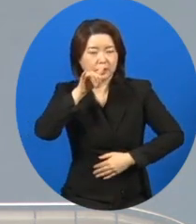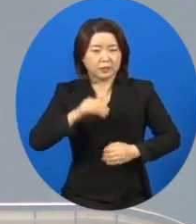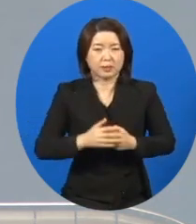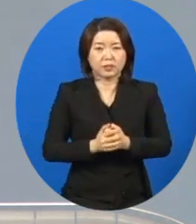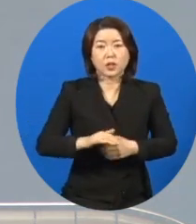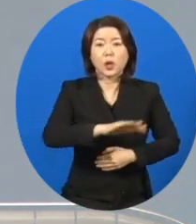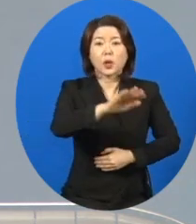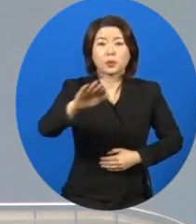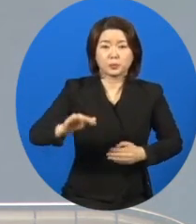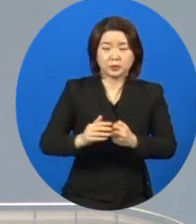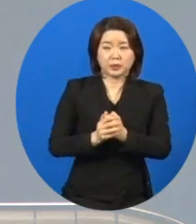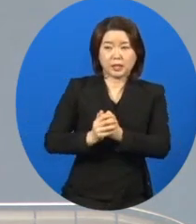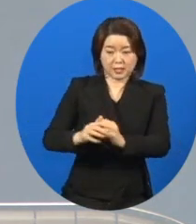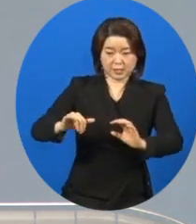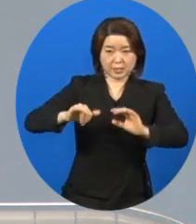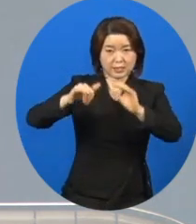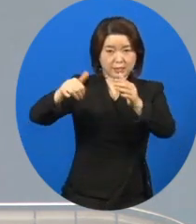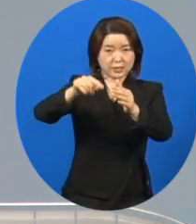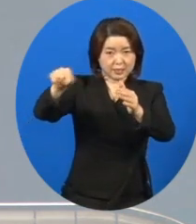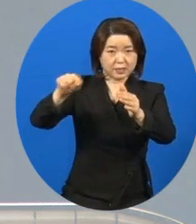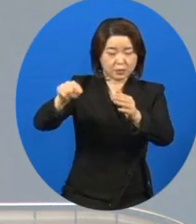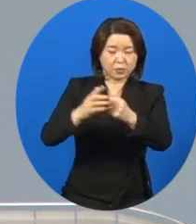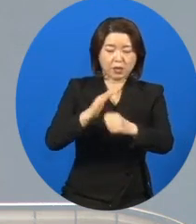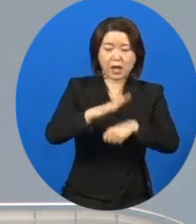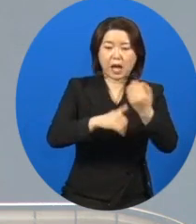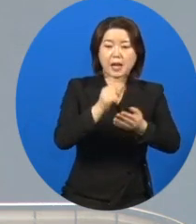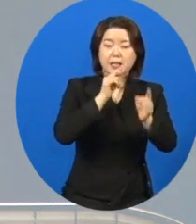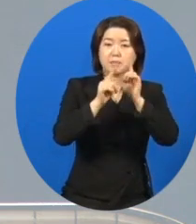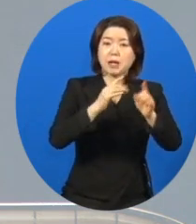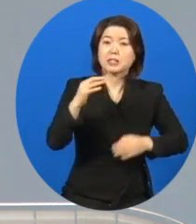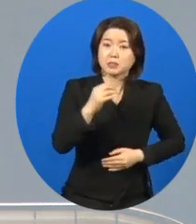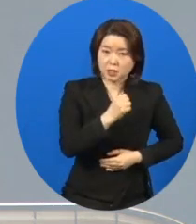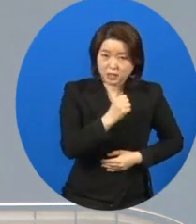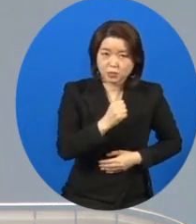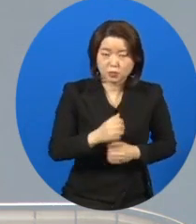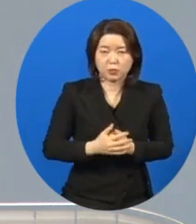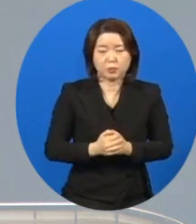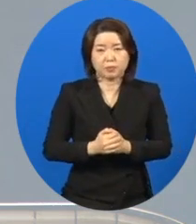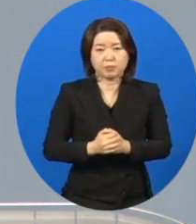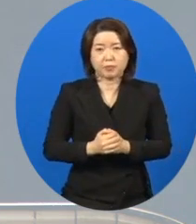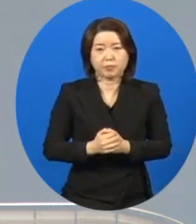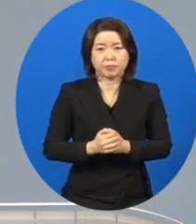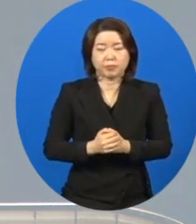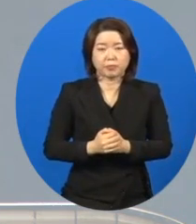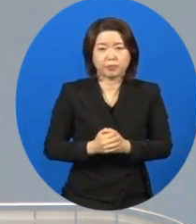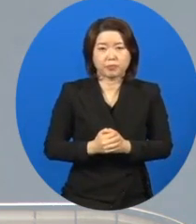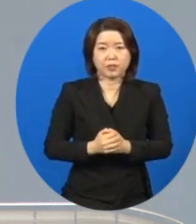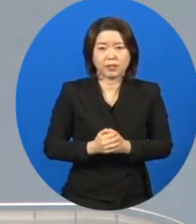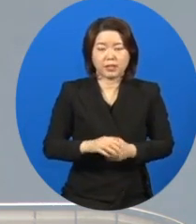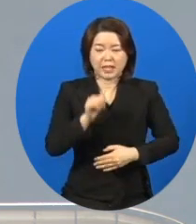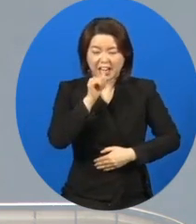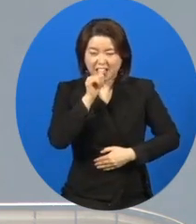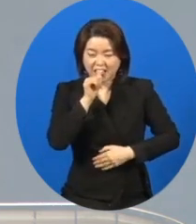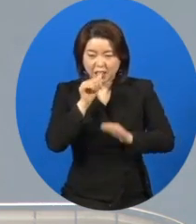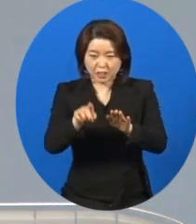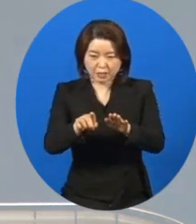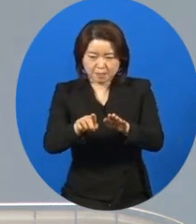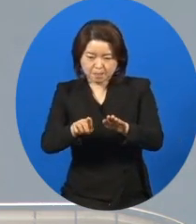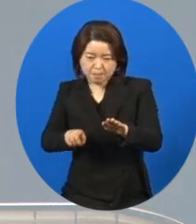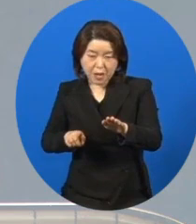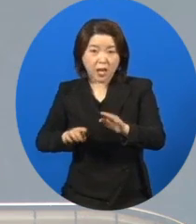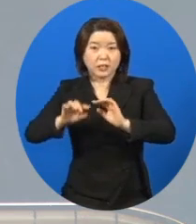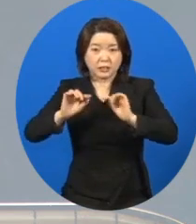우리가 세상에 하나님의 말씀을 가지고 우리가 절대로 뒤로 물러서지